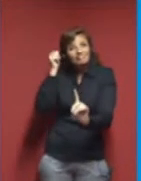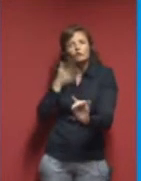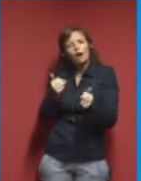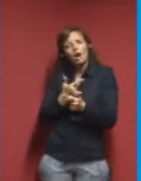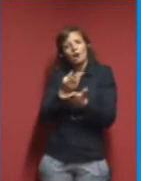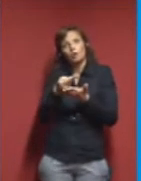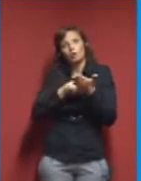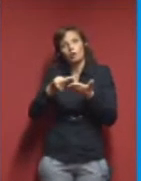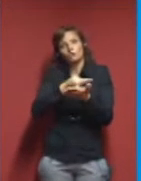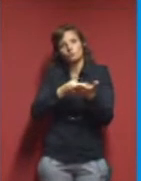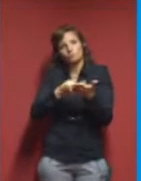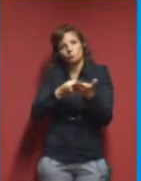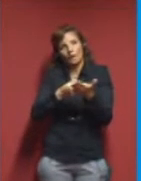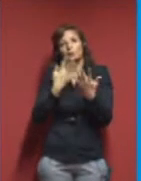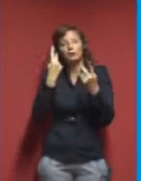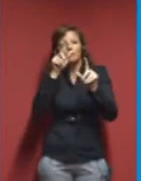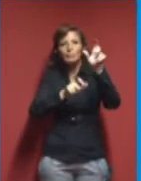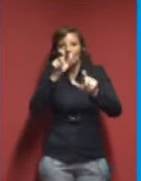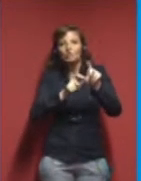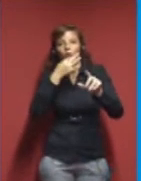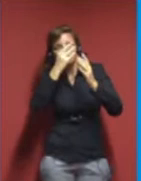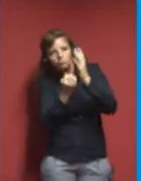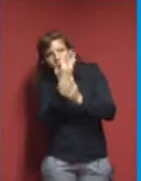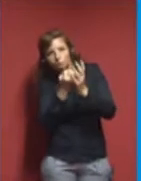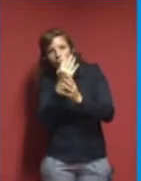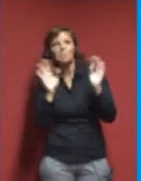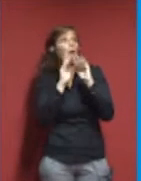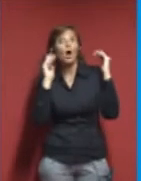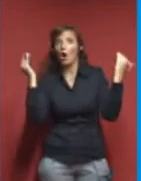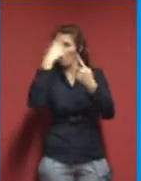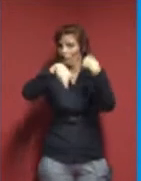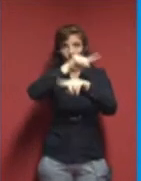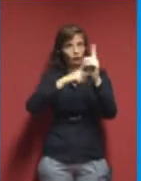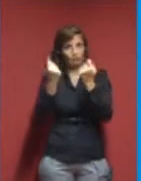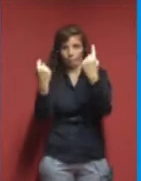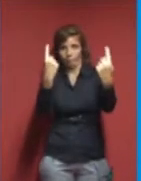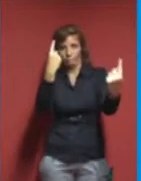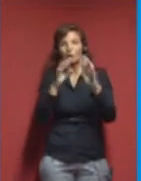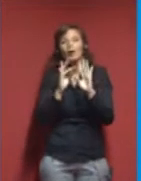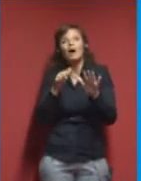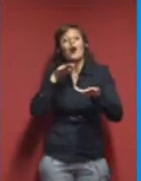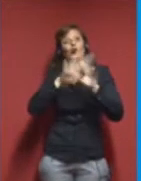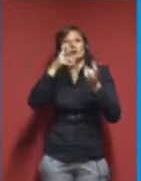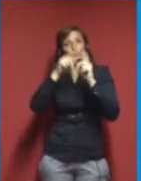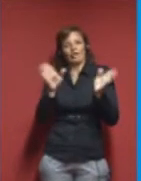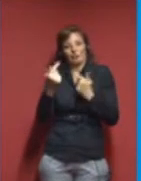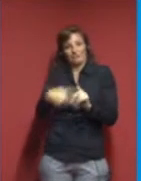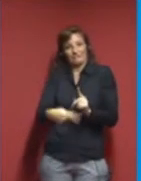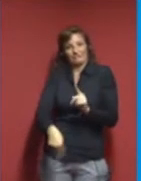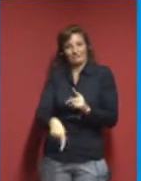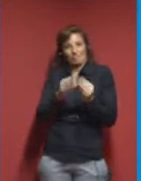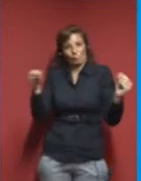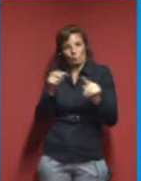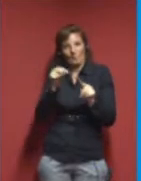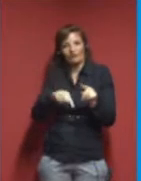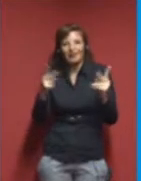progetti che le persone hanno realizzato in tutto il mondo con quel kit di strumenti. Per